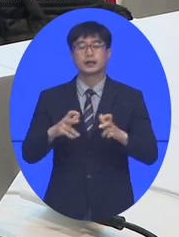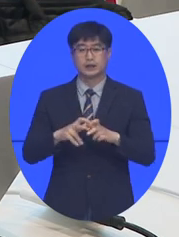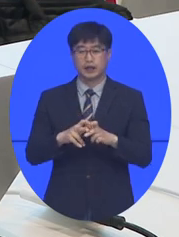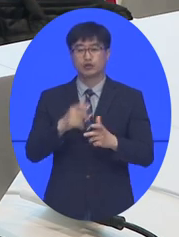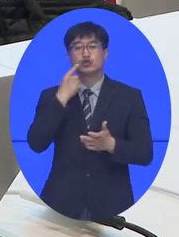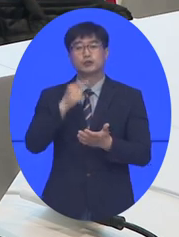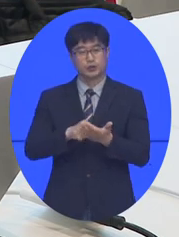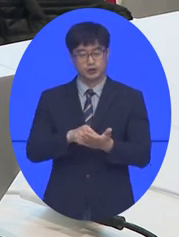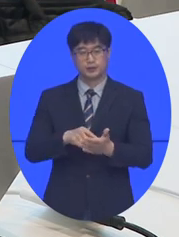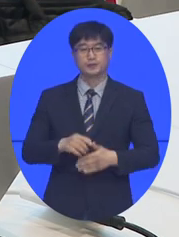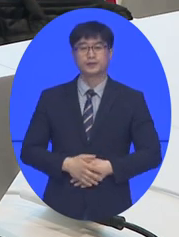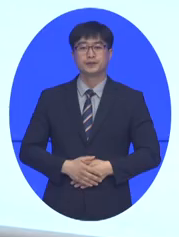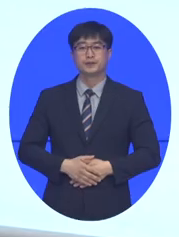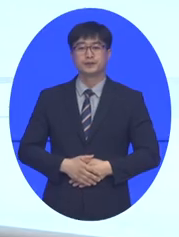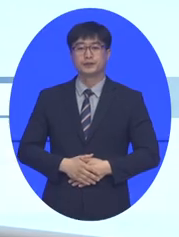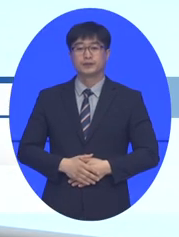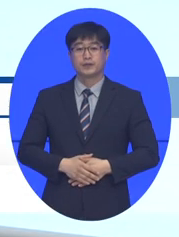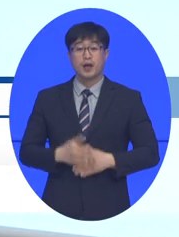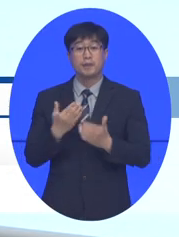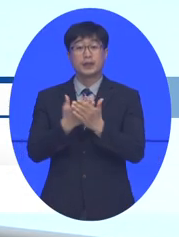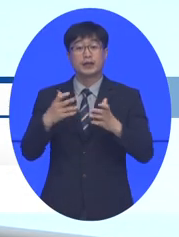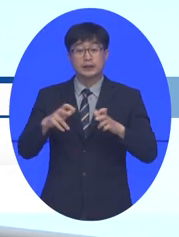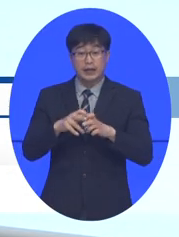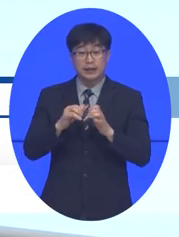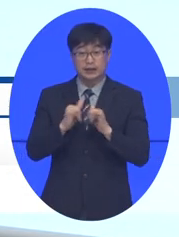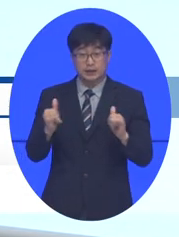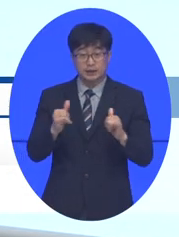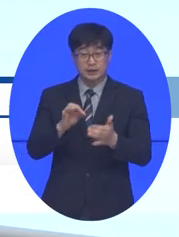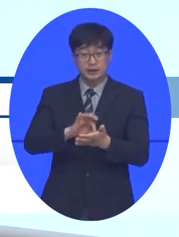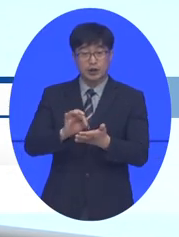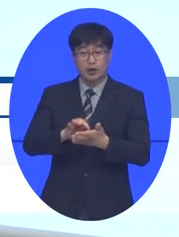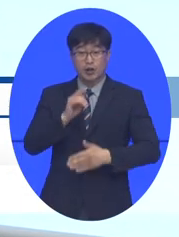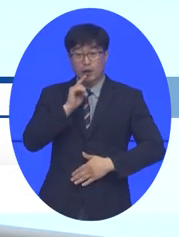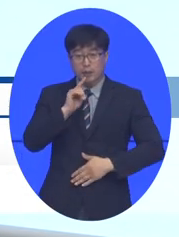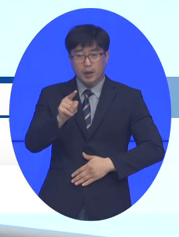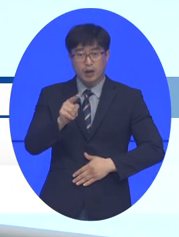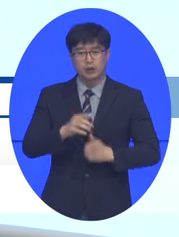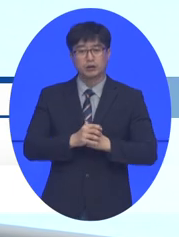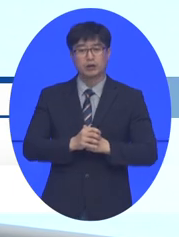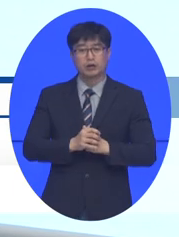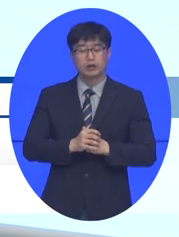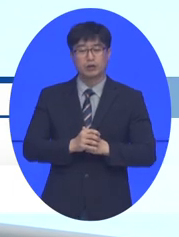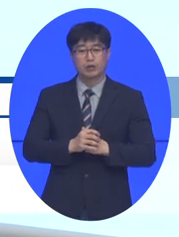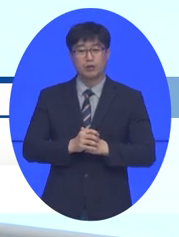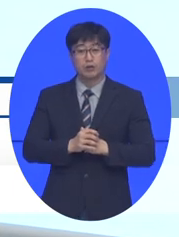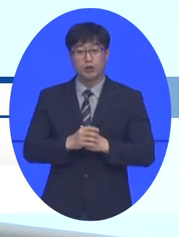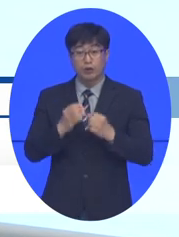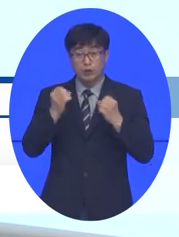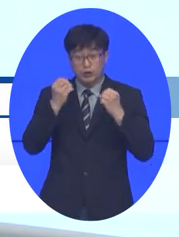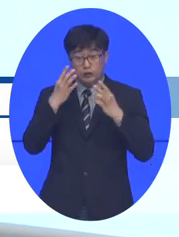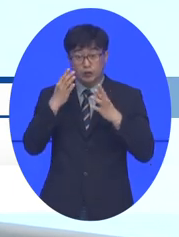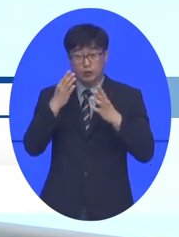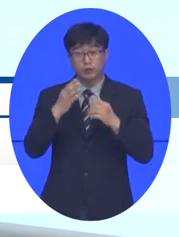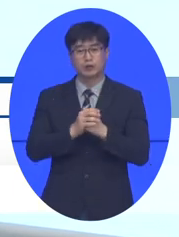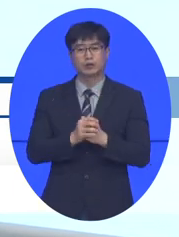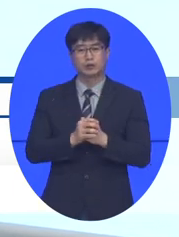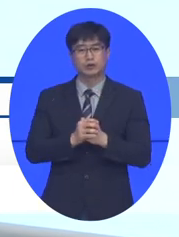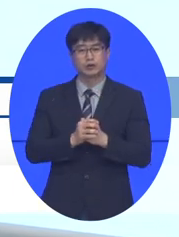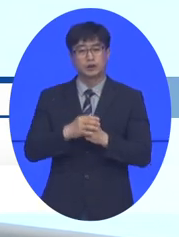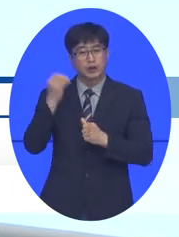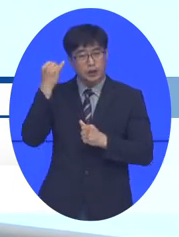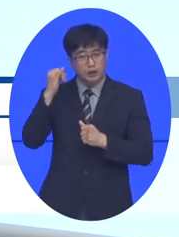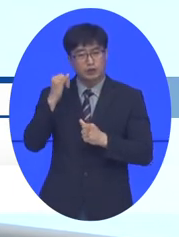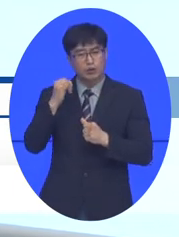발달장애인들에게는 더 쉽게 다가옵니다. 발달 장애인 분들이 그 사용하는 어떤 그런 언어들이 굉장히 창의적이다라는